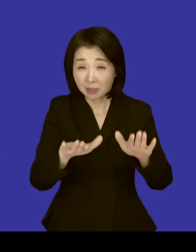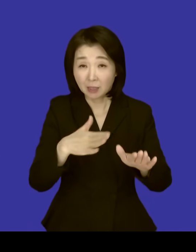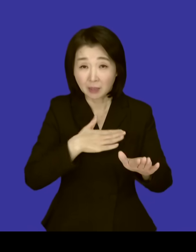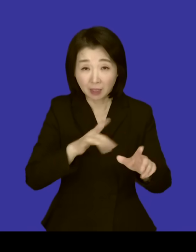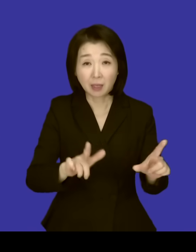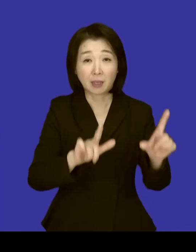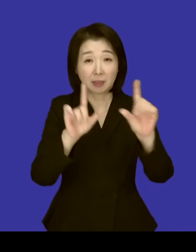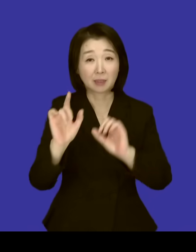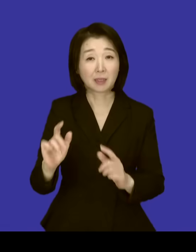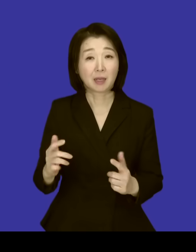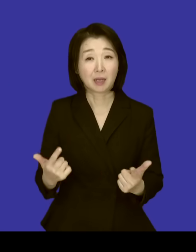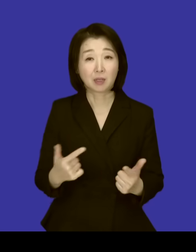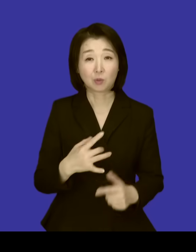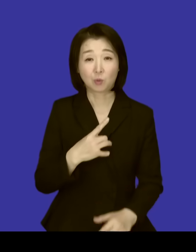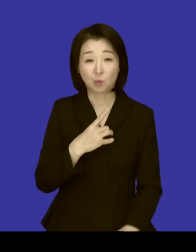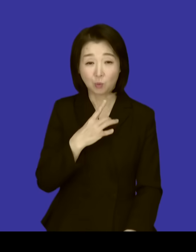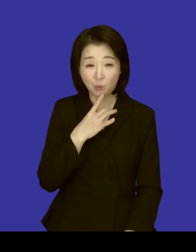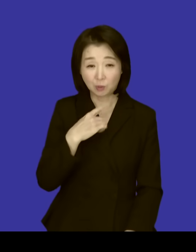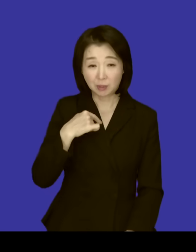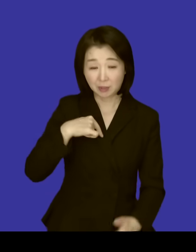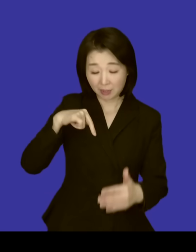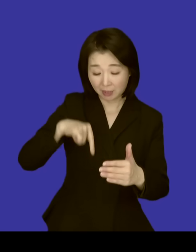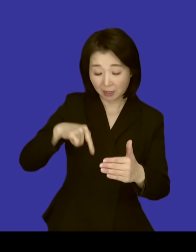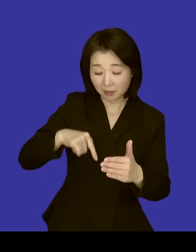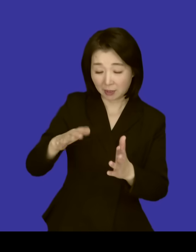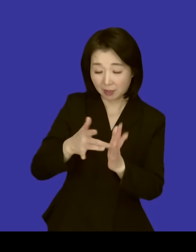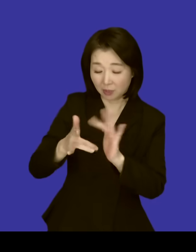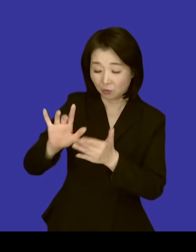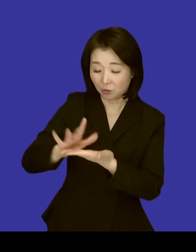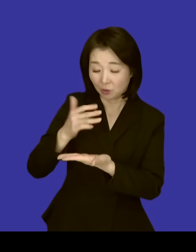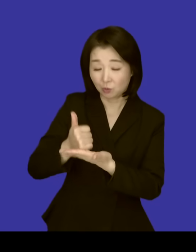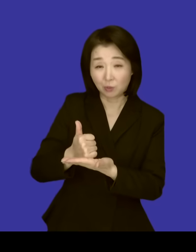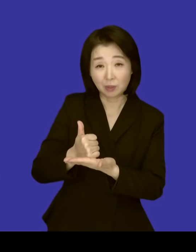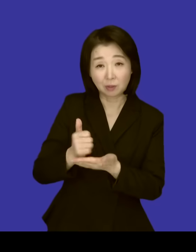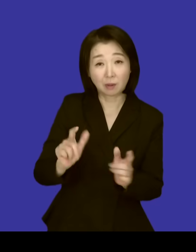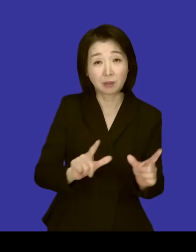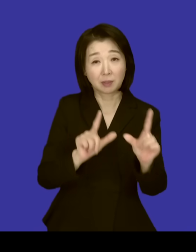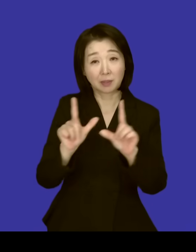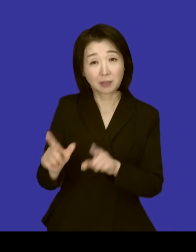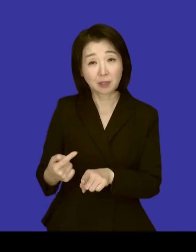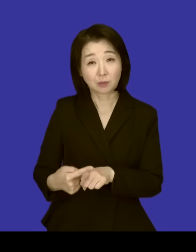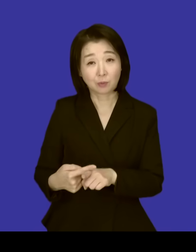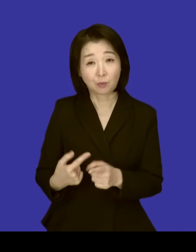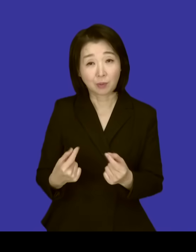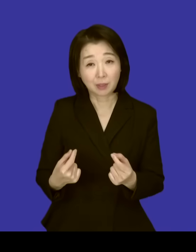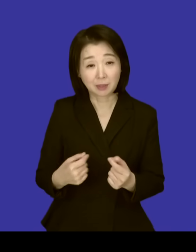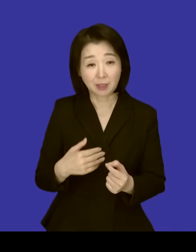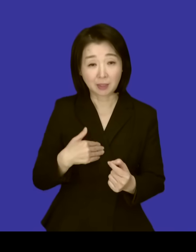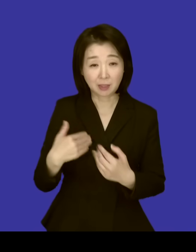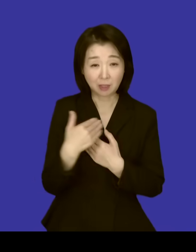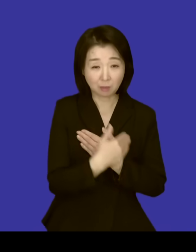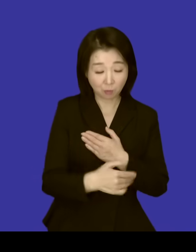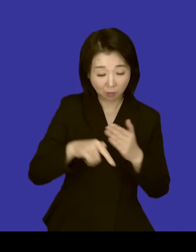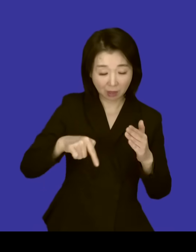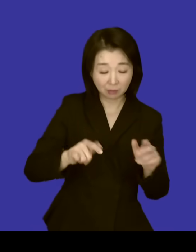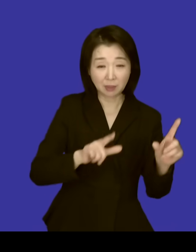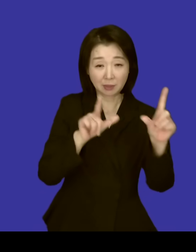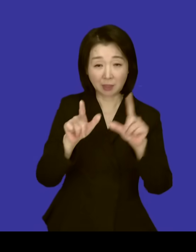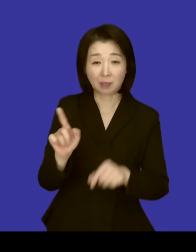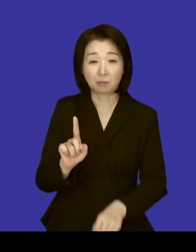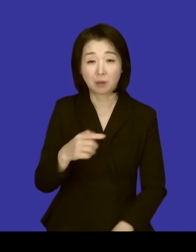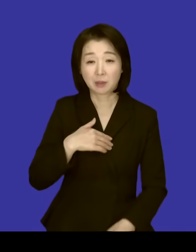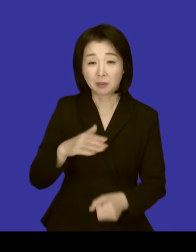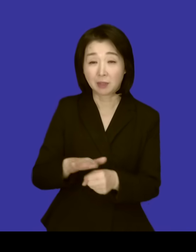아니고 오직 내 안에 예수 그리스도께서 사시는 것이다. 이제 내가 육체 가운데 사는 것은